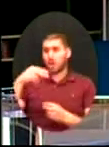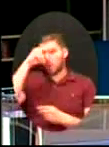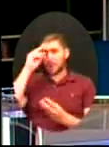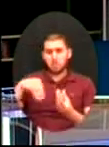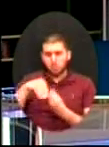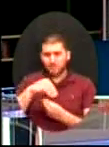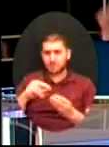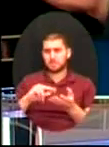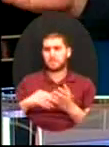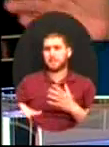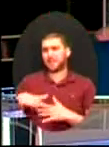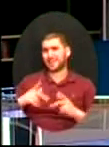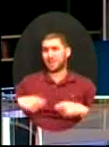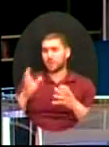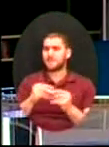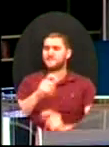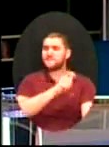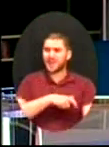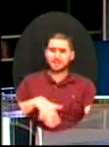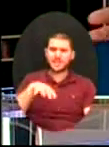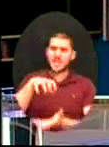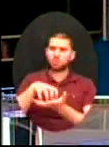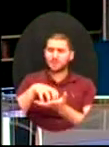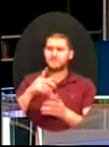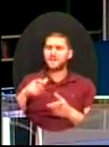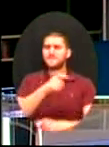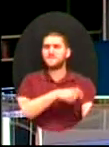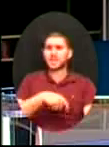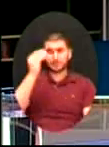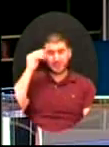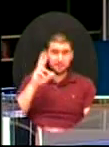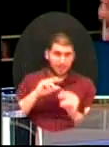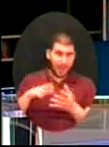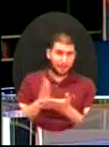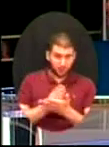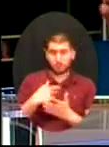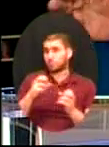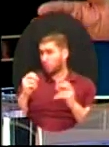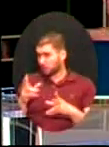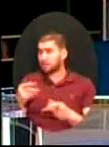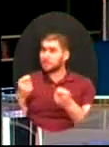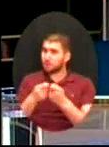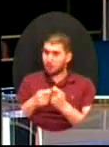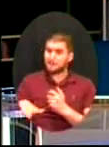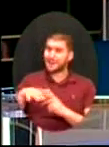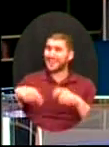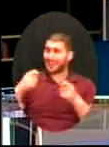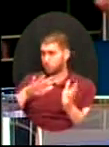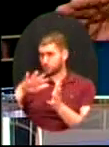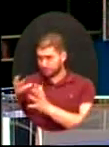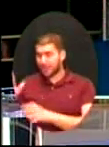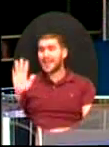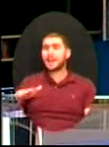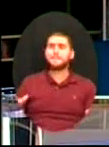במערכת החינוך באמצעות הוועדים היישוביים והוועדים בתי ספר. לא, אני מדברת על המכינות. רגע, אני אומר, קודם כל לגבי מערכת החינוך. עכשיו,